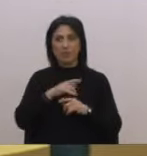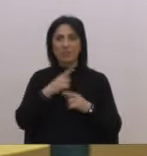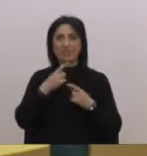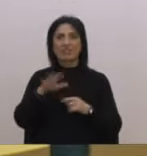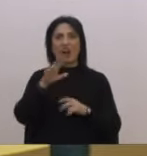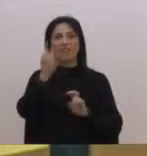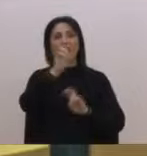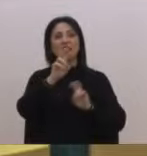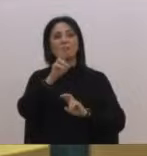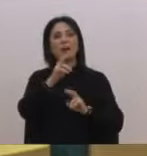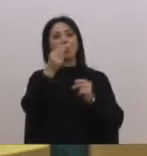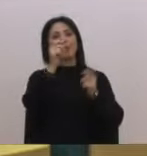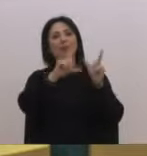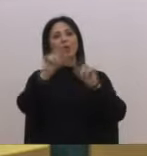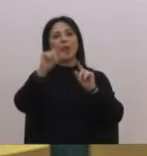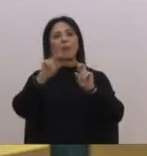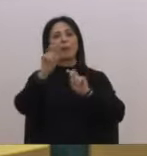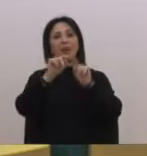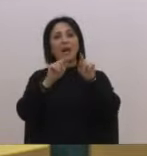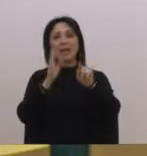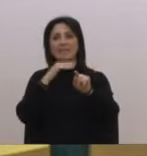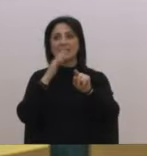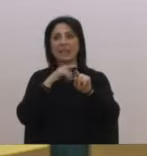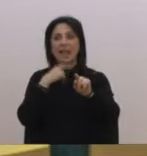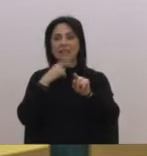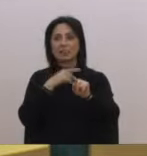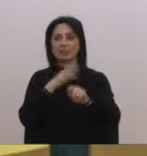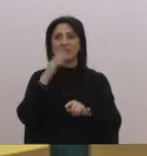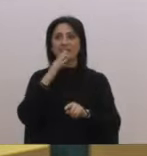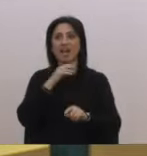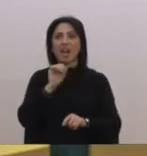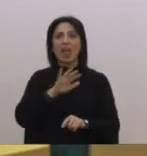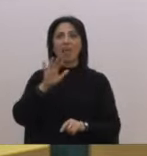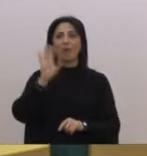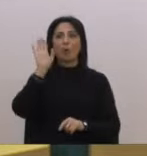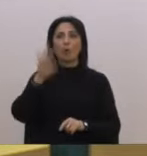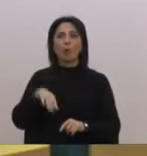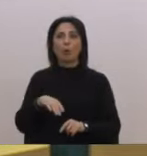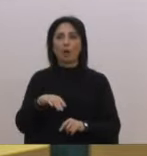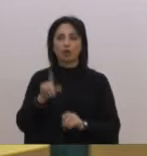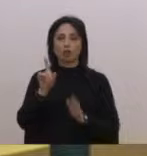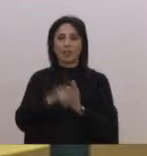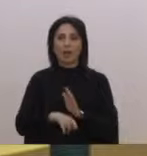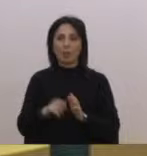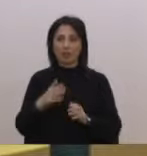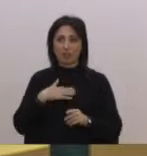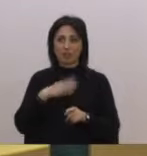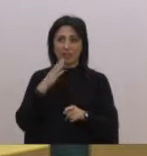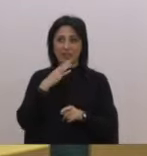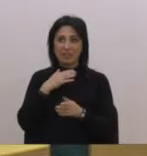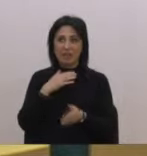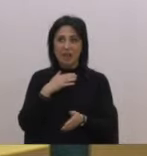ezle băragir supro. Ia pe ați scăzi sau urde nandur scăli Europa și supro. Ia pe chestie. Ce întâi